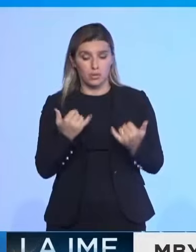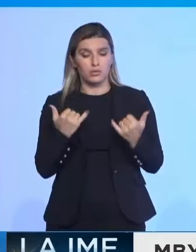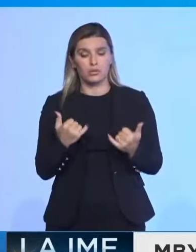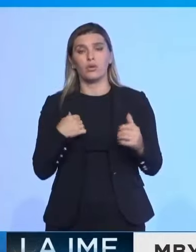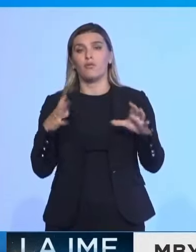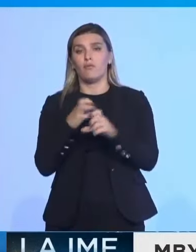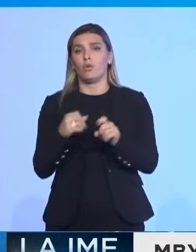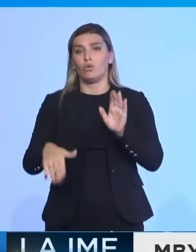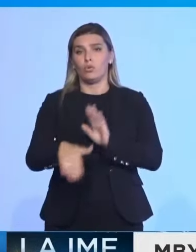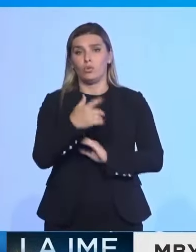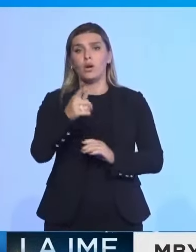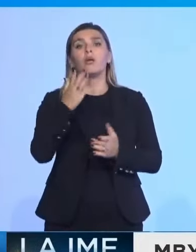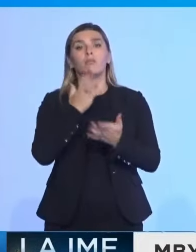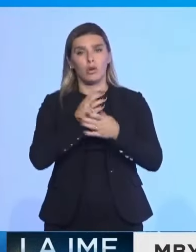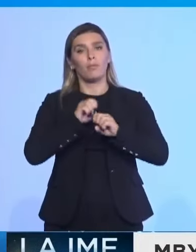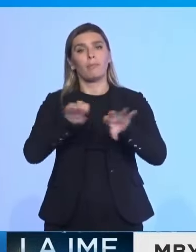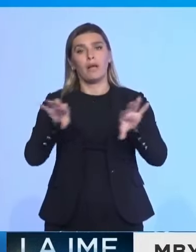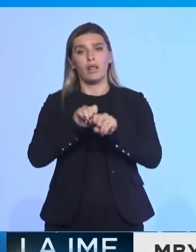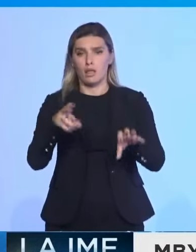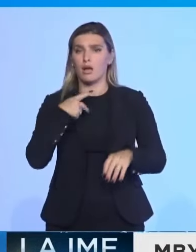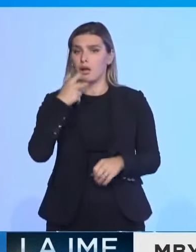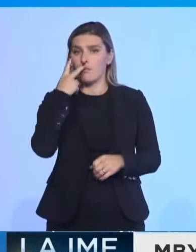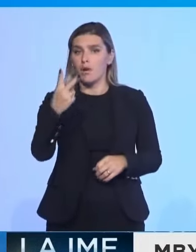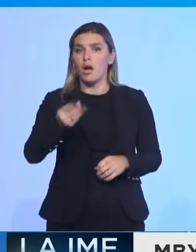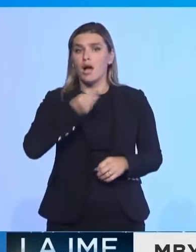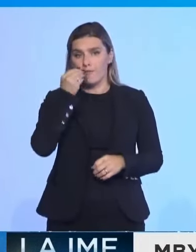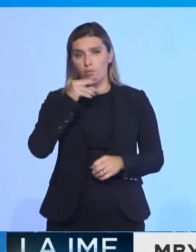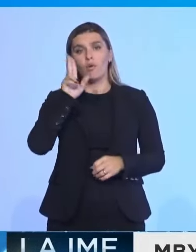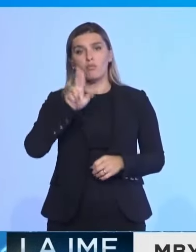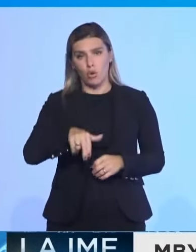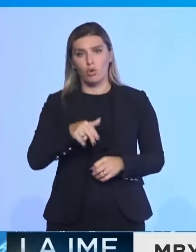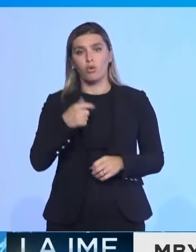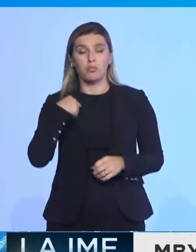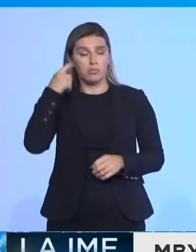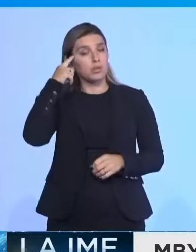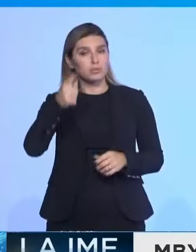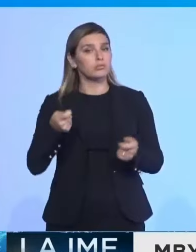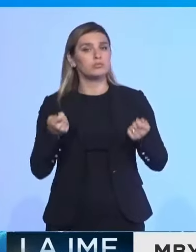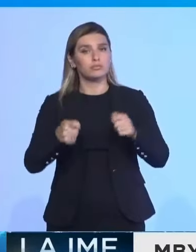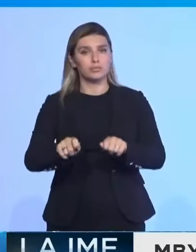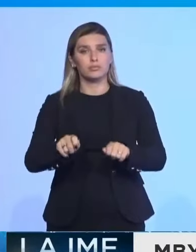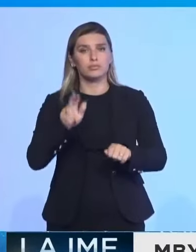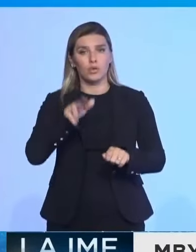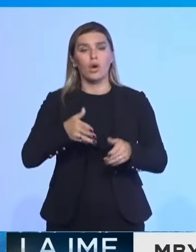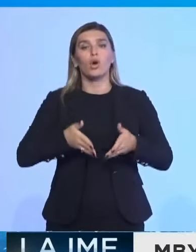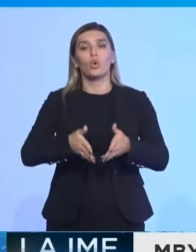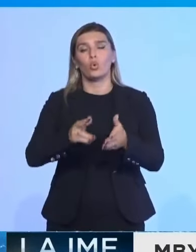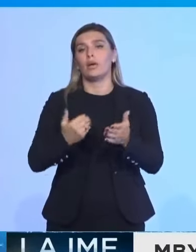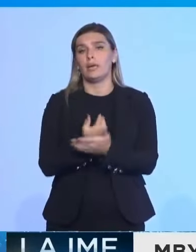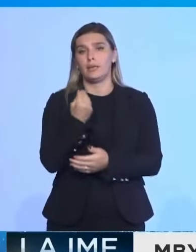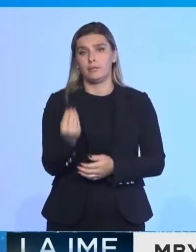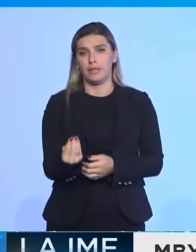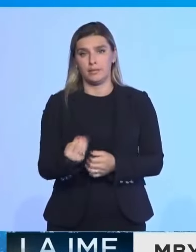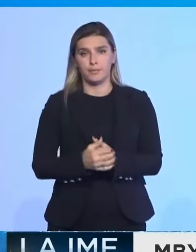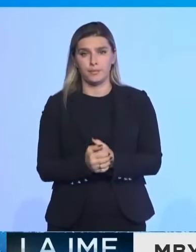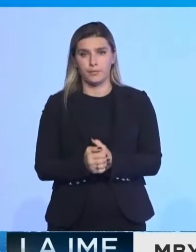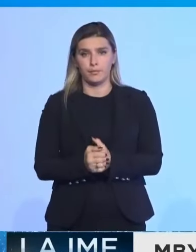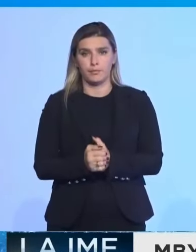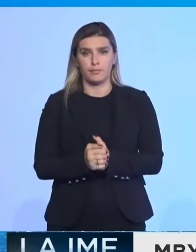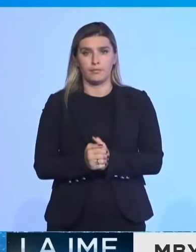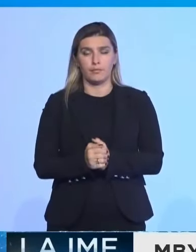E në njëftu, për mes me djef, po. Besoj që kanë me edhe mbyllin, se në të nëreqin rrugën e ri. Shtrimi me asfalt është edhe